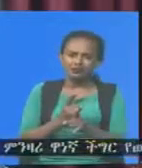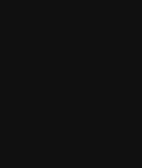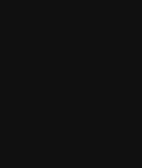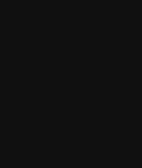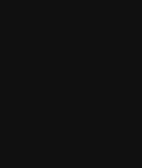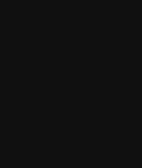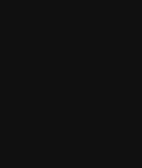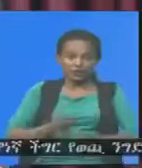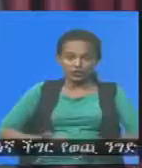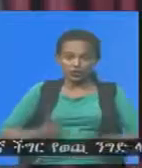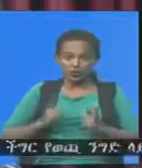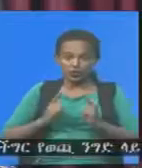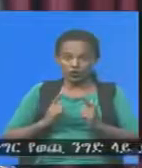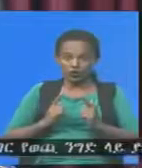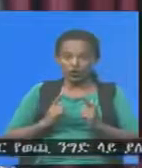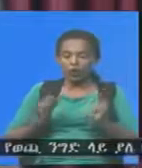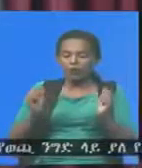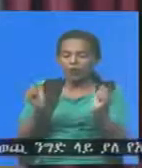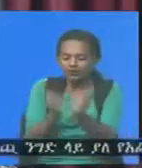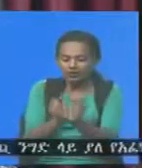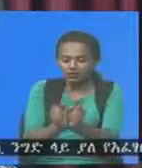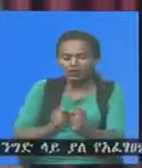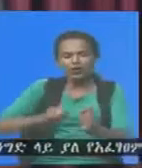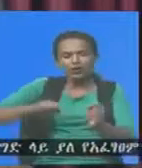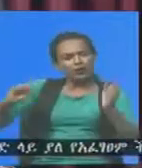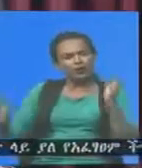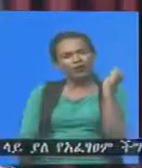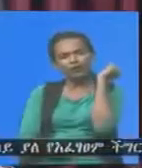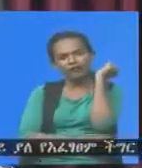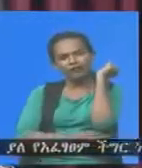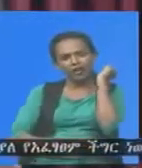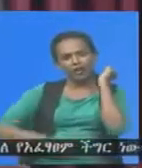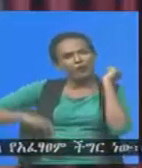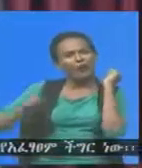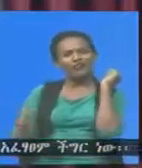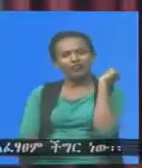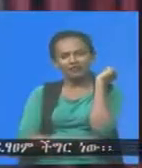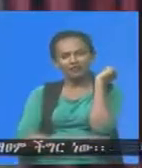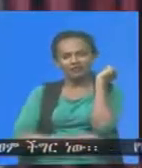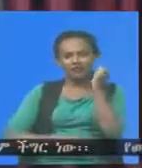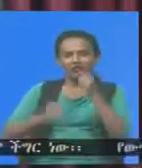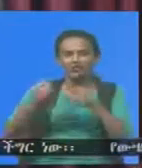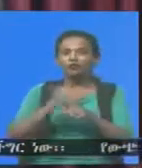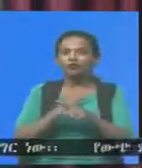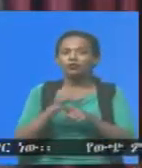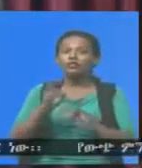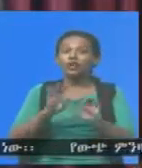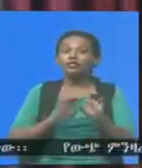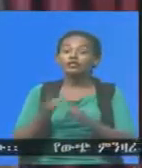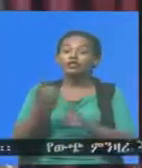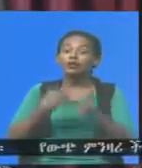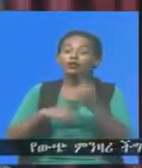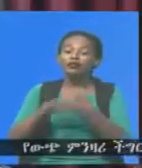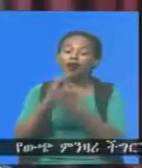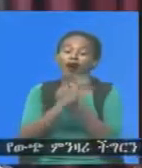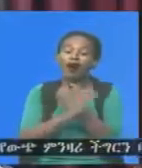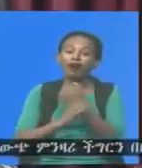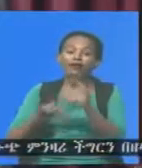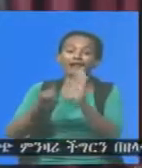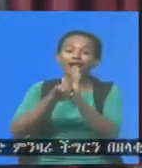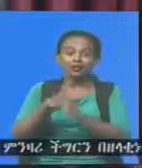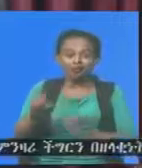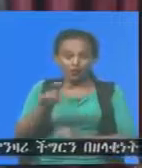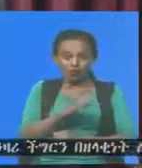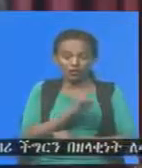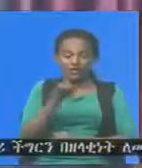ሲኖር ማሰር መግረፍ መቅጣት ለምምድ ያደረገ የመጣ ሀገርና ህዝብ ስለሆነ